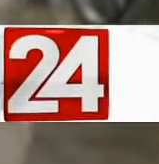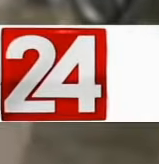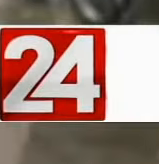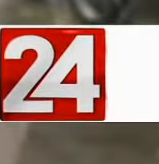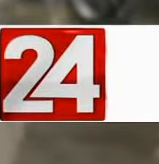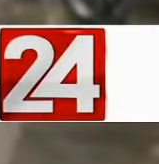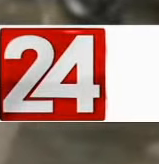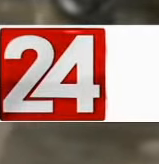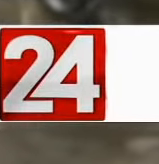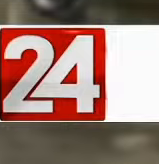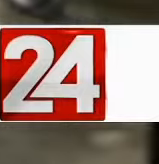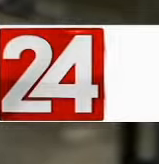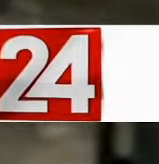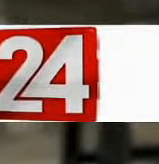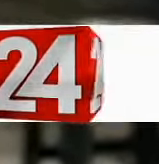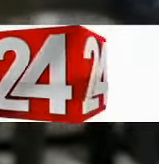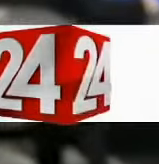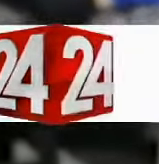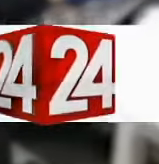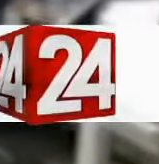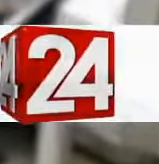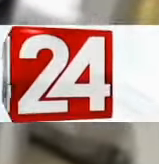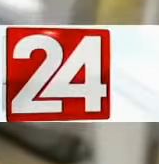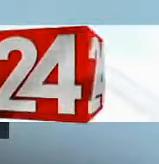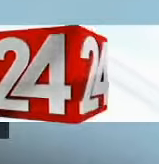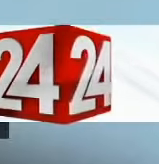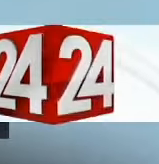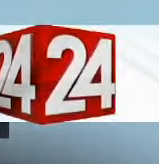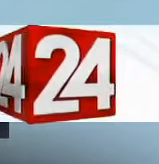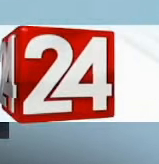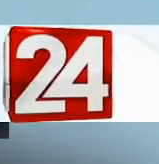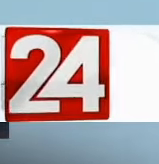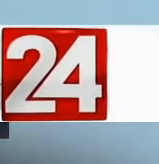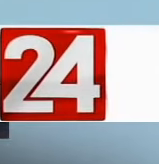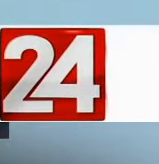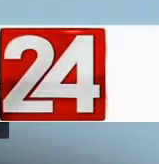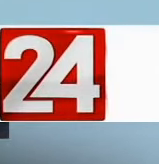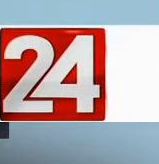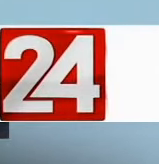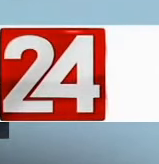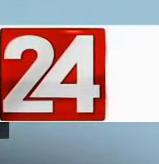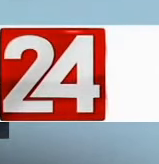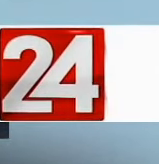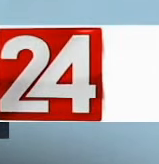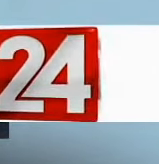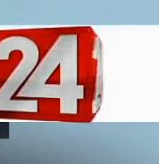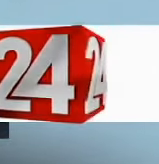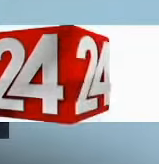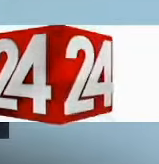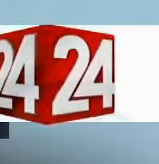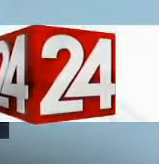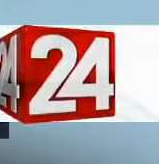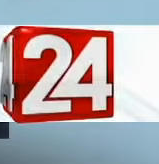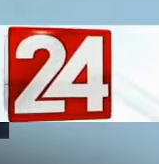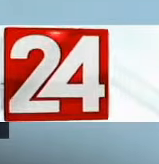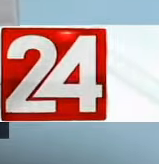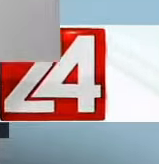pasyente at kapos sa mga gamit at pasilidad sa ilang ospital. Parang awa lang po. Sana po matulungan ninyo